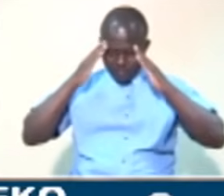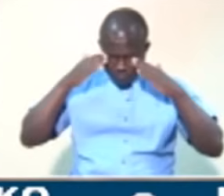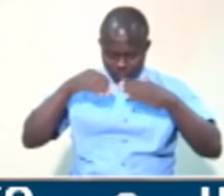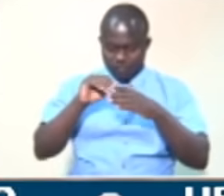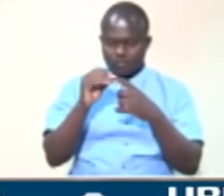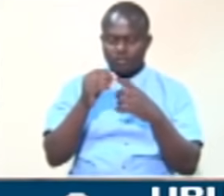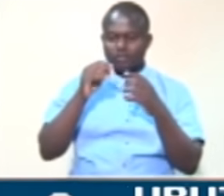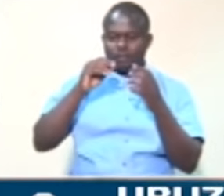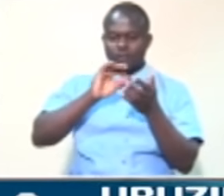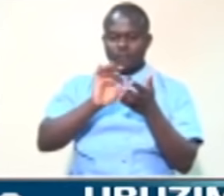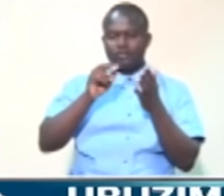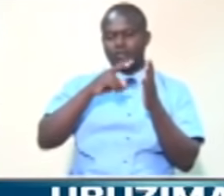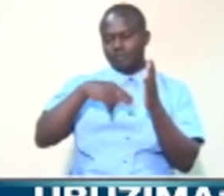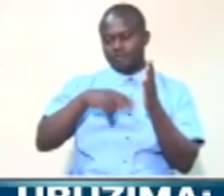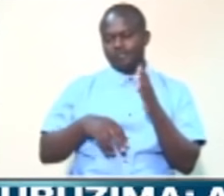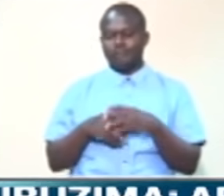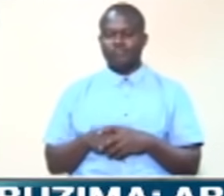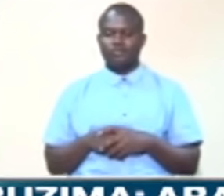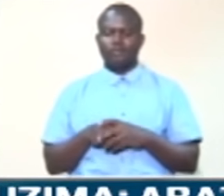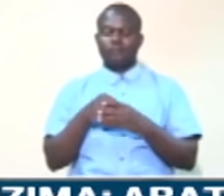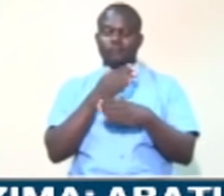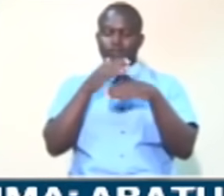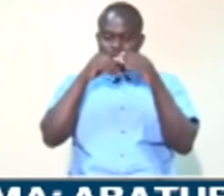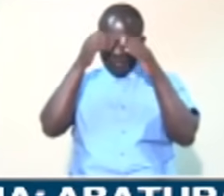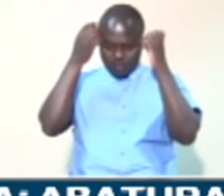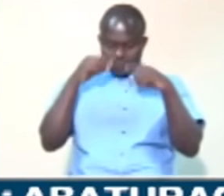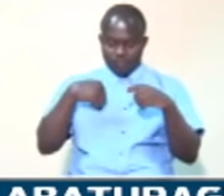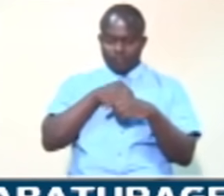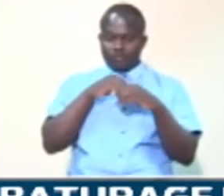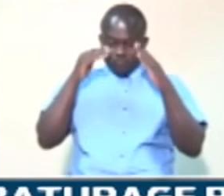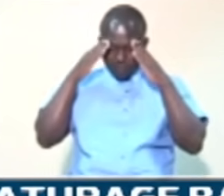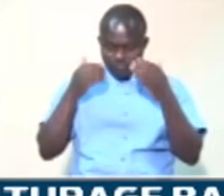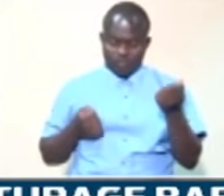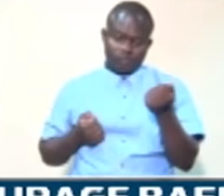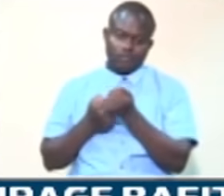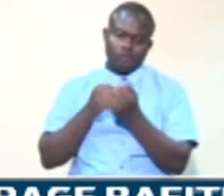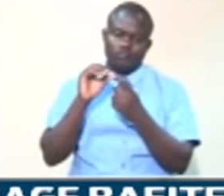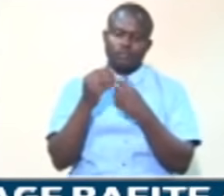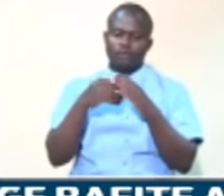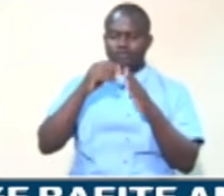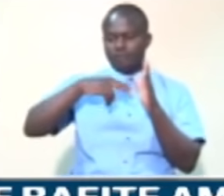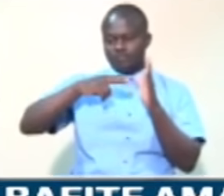gusoma mu bakiri bato. Rwego rwa Ministeri y'uburezi dushyigikiye yuko umuco wo gusoma